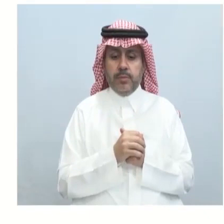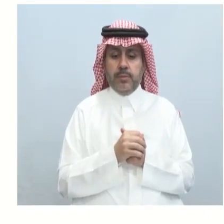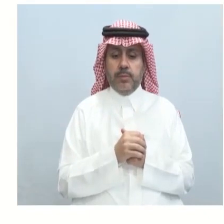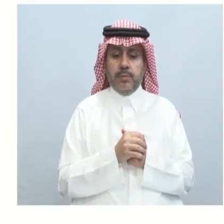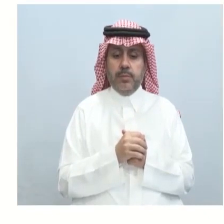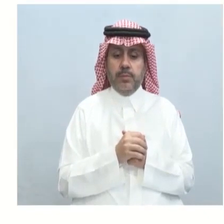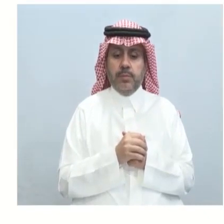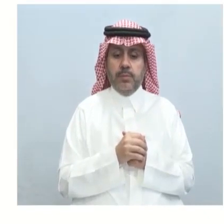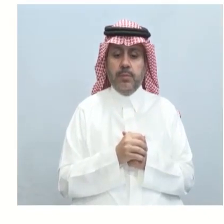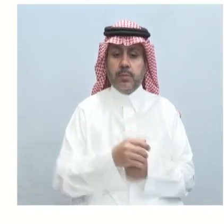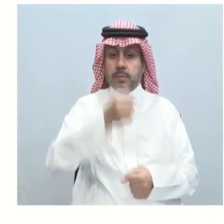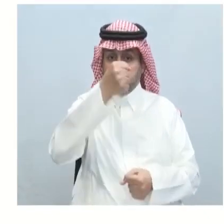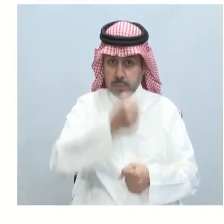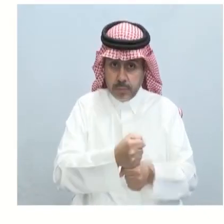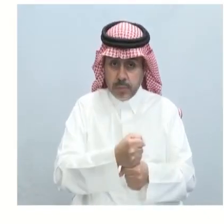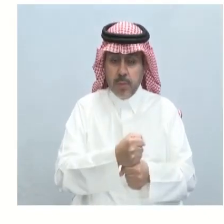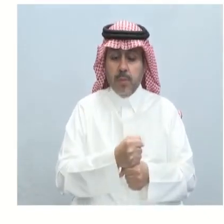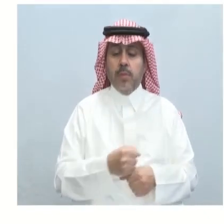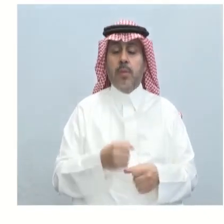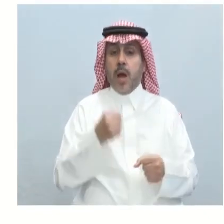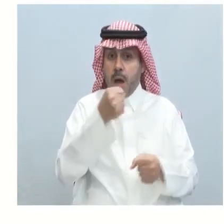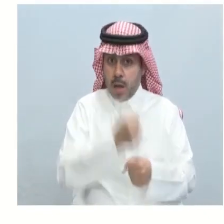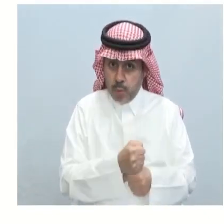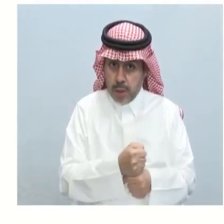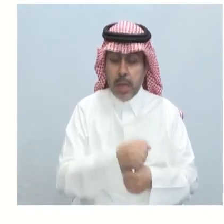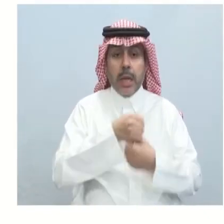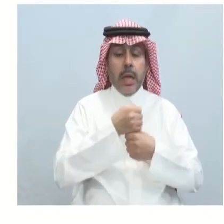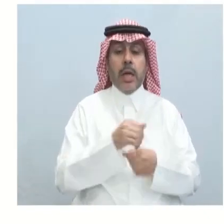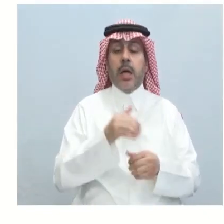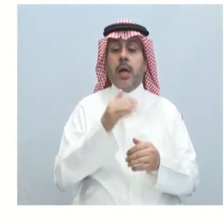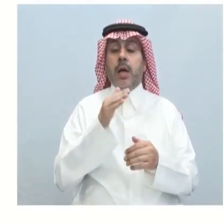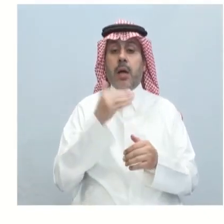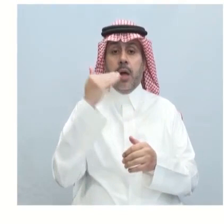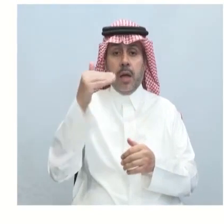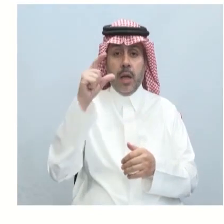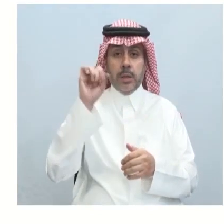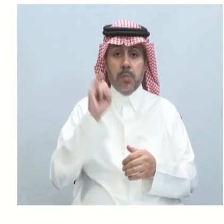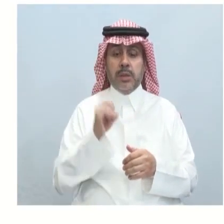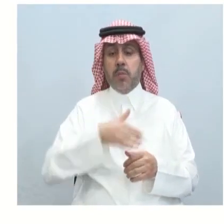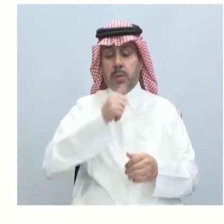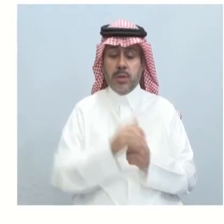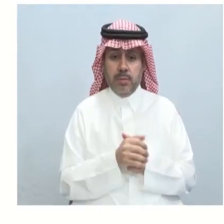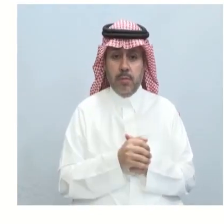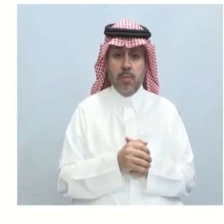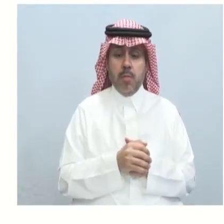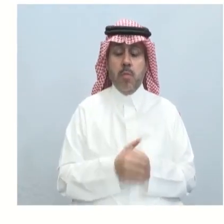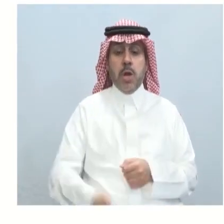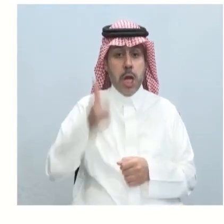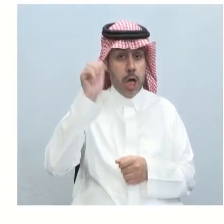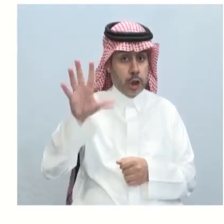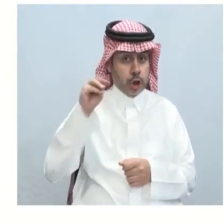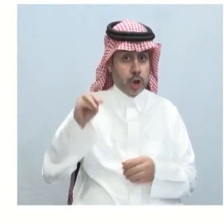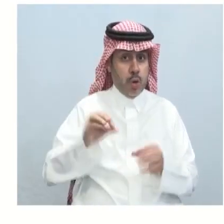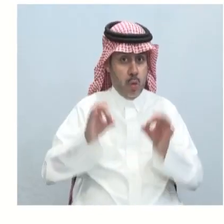ناتي الان الى القائمون على قضاء حوائج النبي صلى الله عليه وسلم فمن اشهر القائمين على قضاء